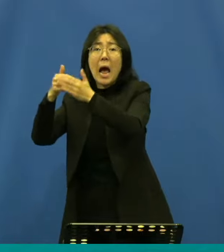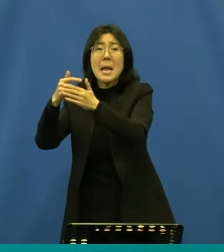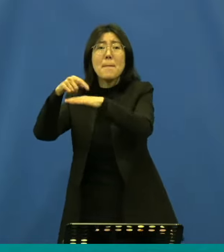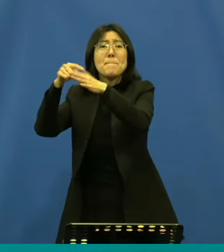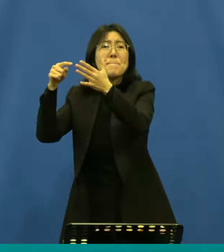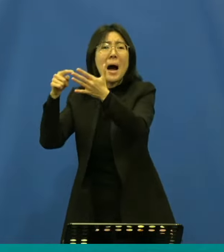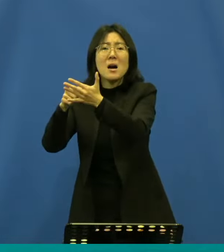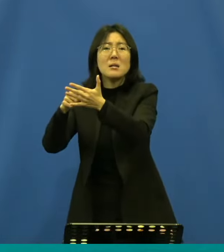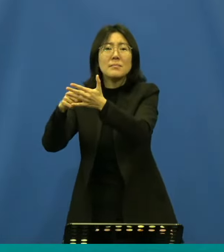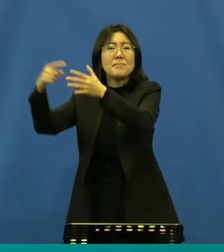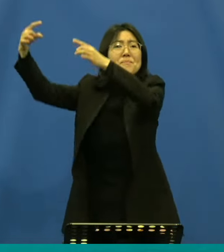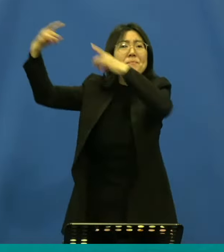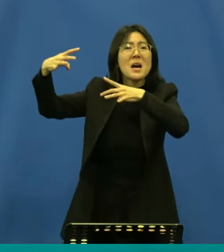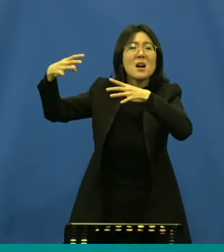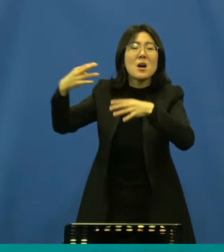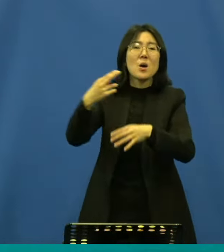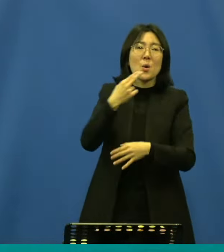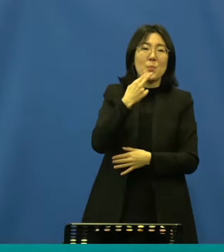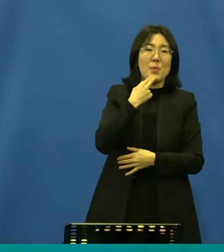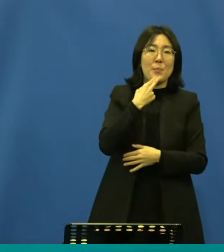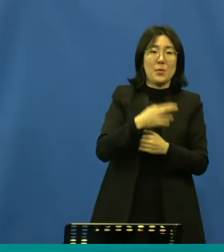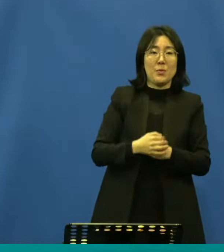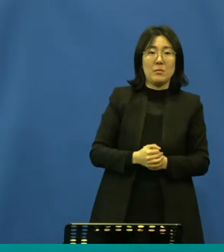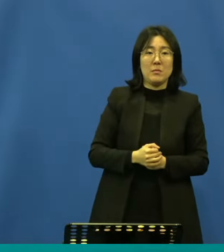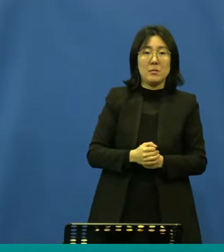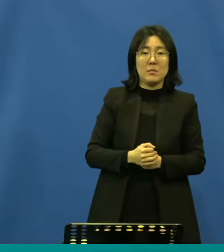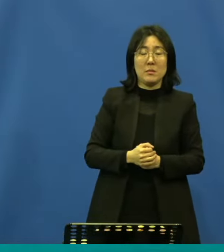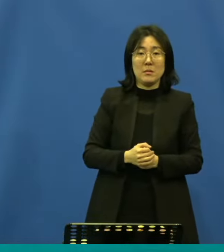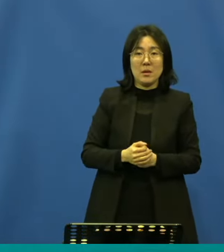우리는 하나님의 일을 하면서도 사적으로 빠져버립니다.